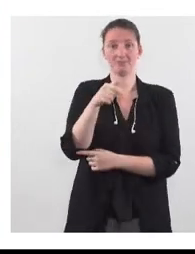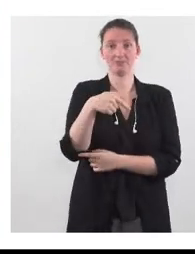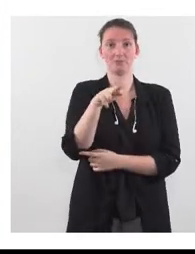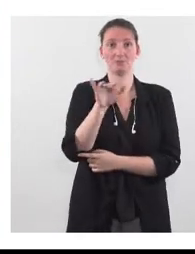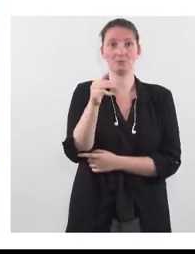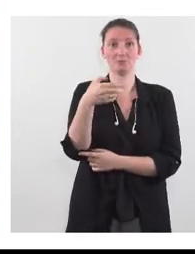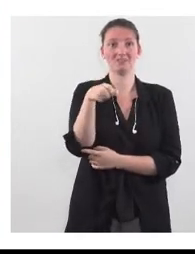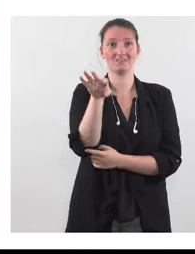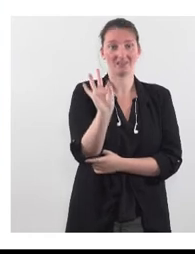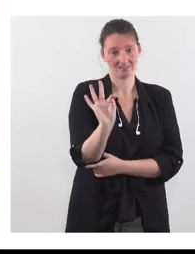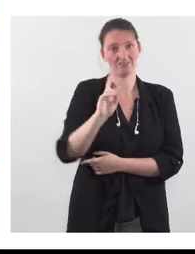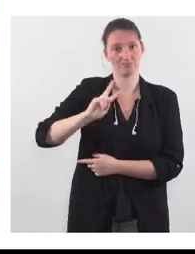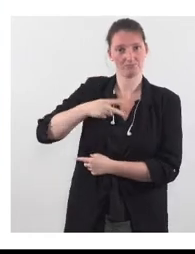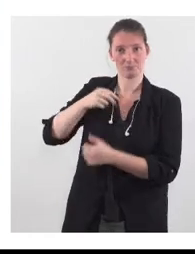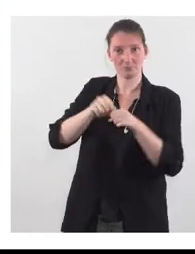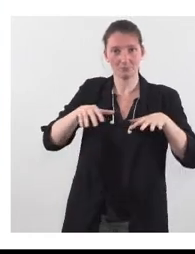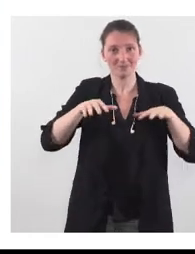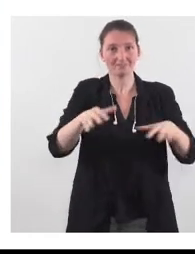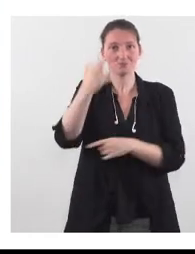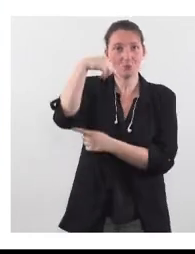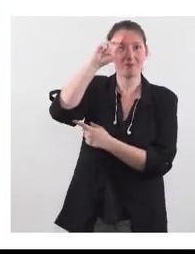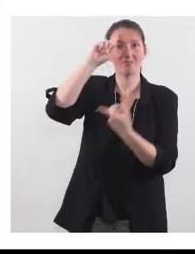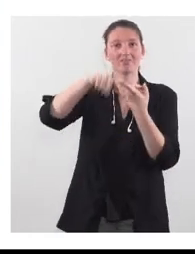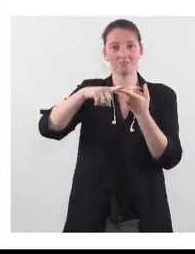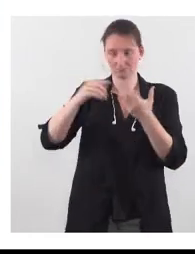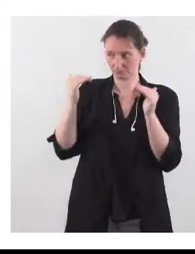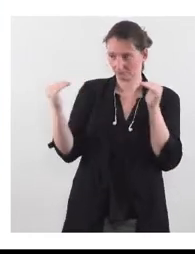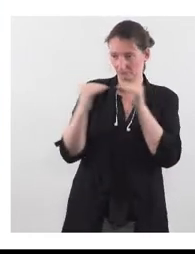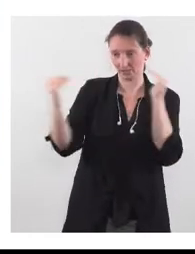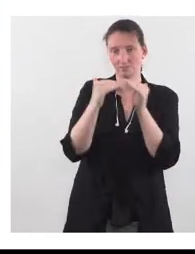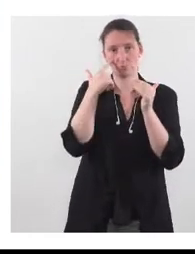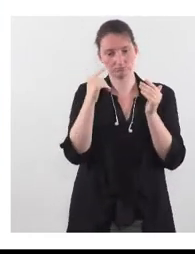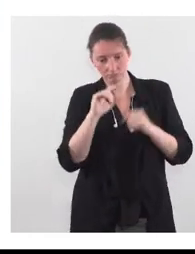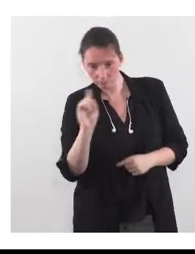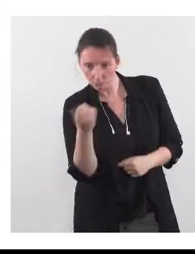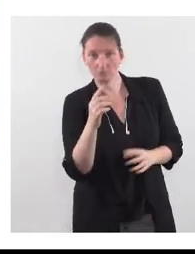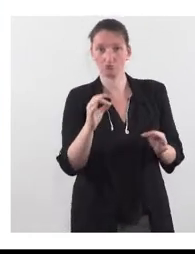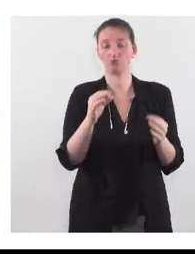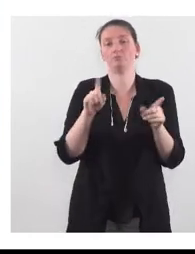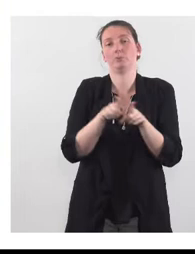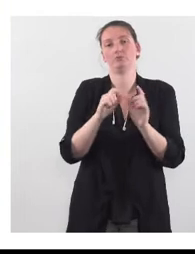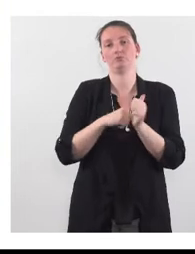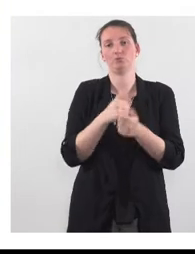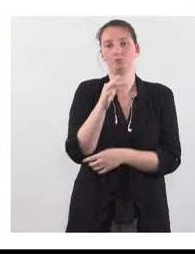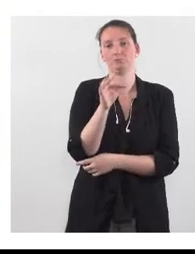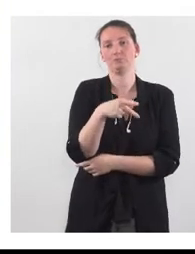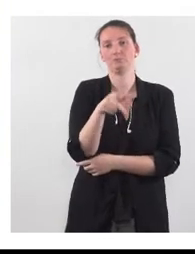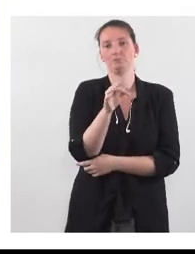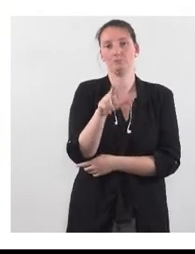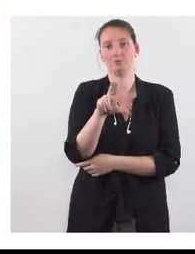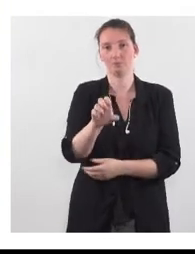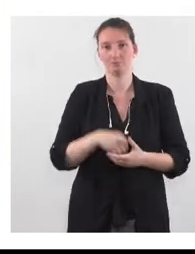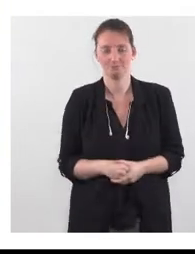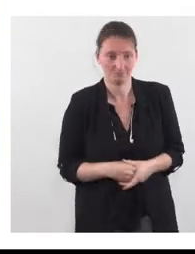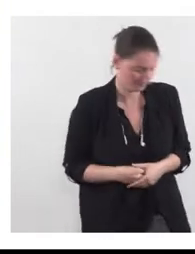d'organismes pour l'égalité de traitement dans le cadre et avec le soutien de la présidence française de l'Union européenne. Alors,